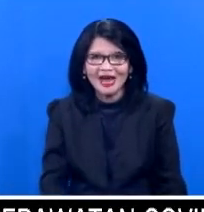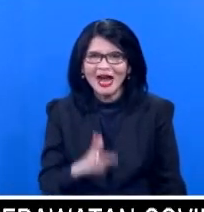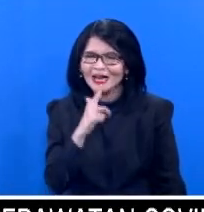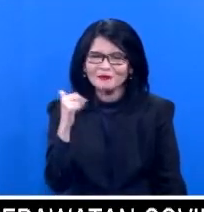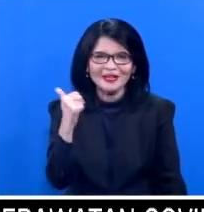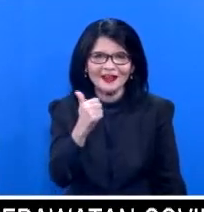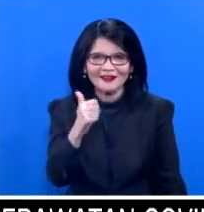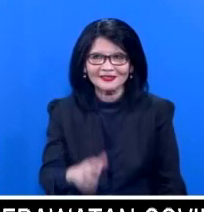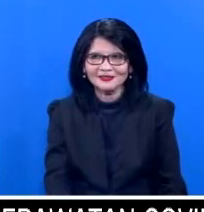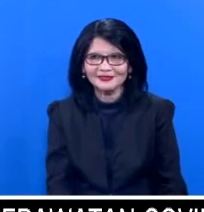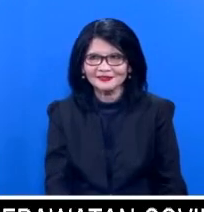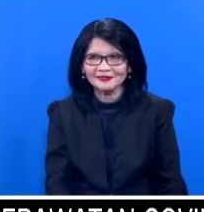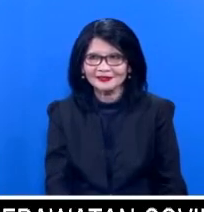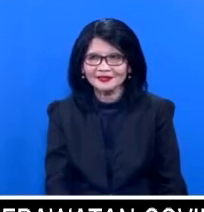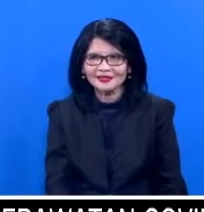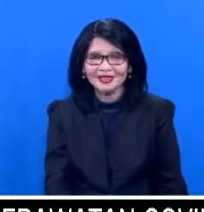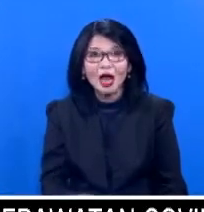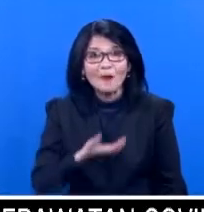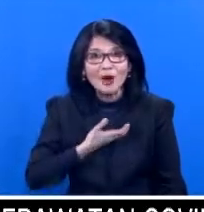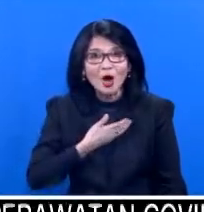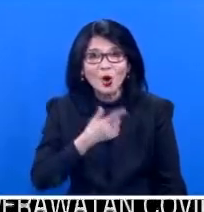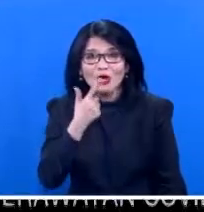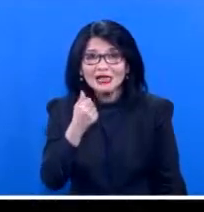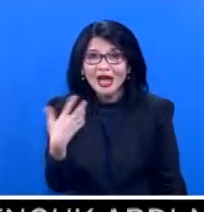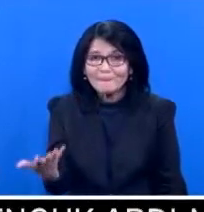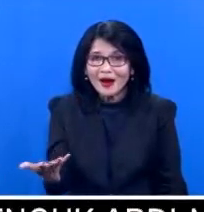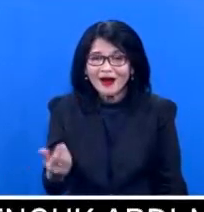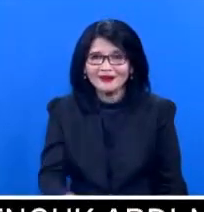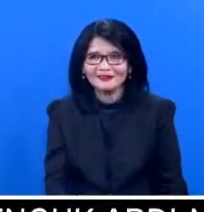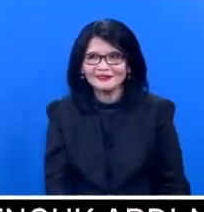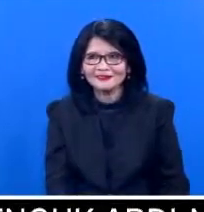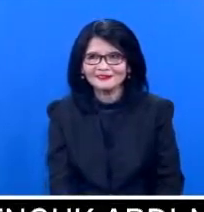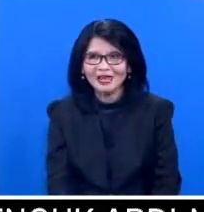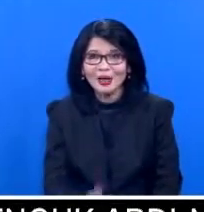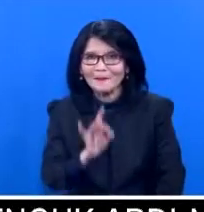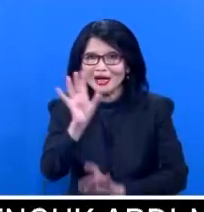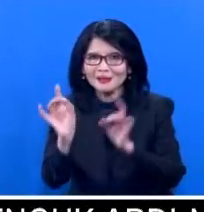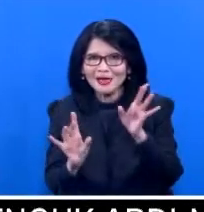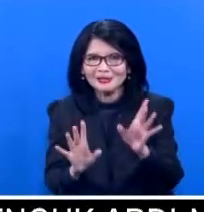nikmat. Ayo, Anda mau rasa apa? Saya buatkan nih.